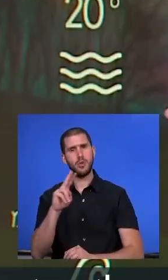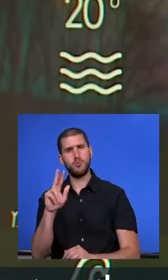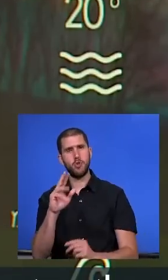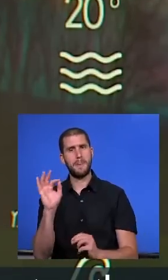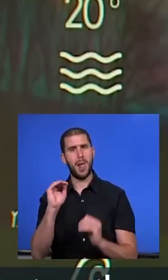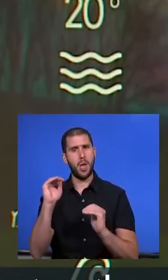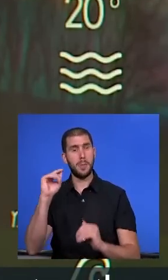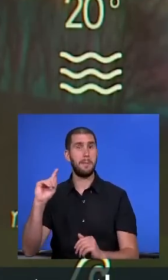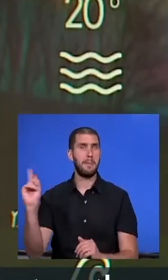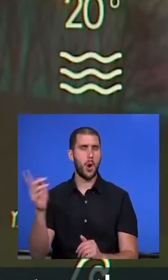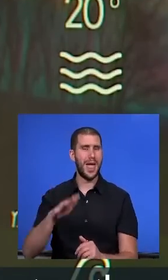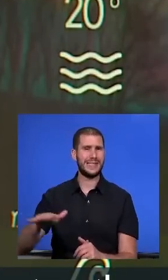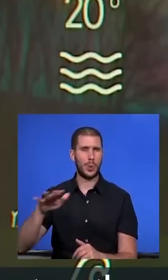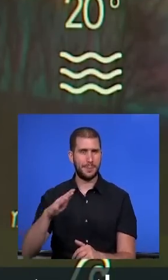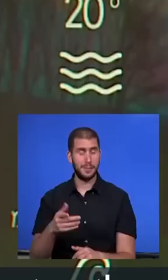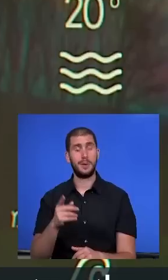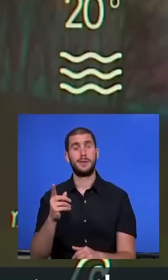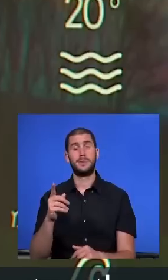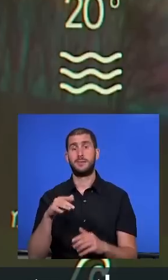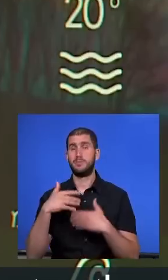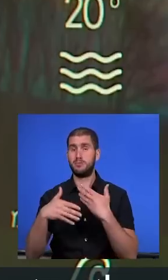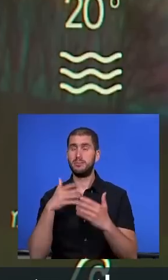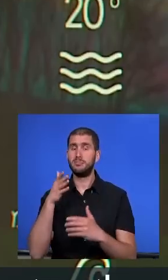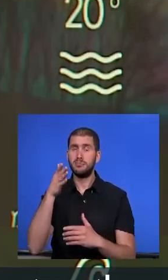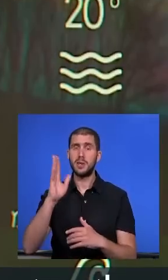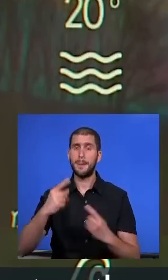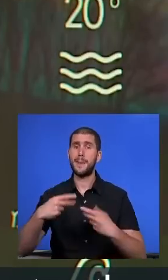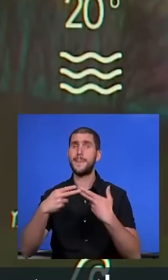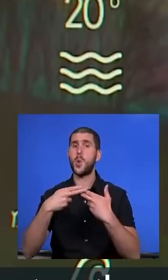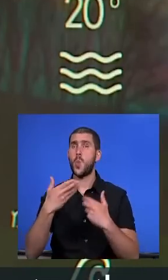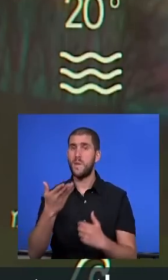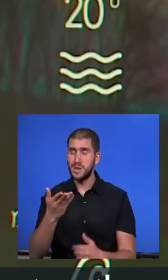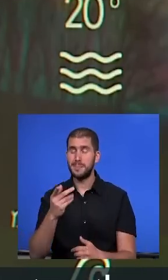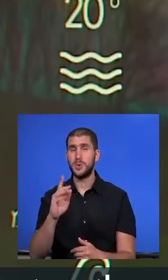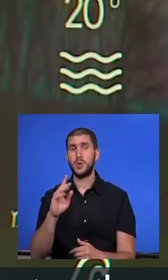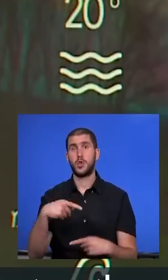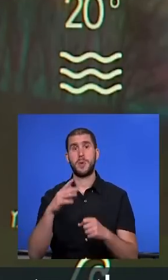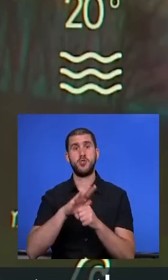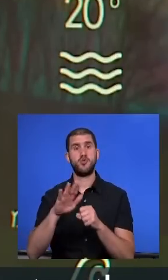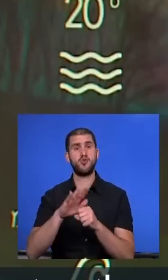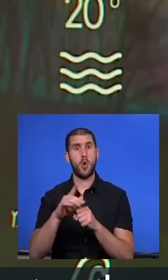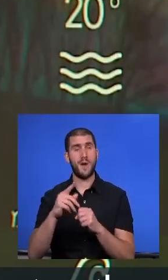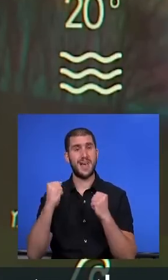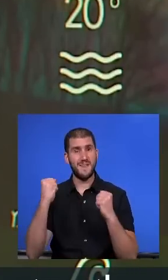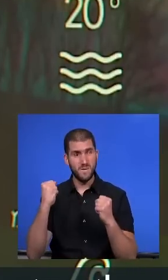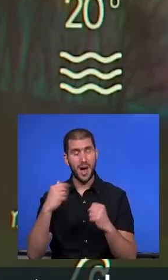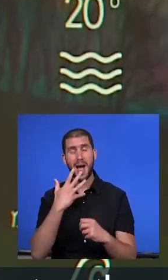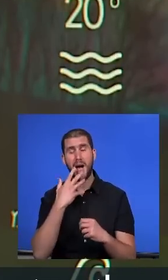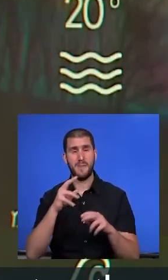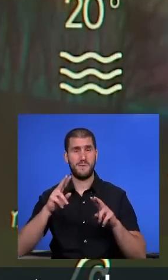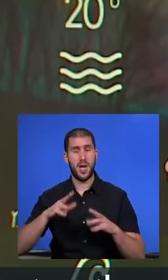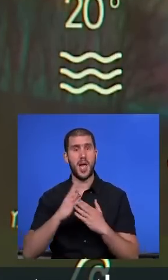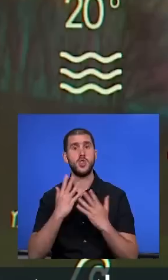כמעט בכל האזורים. והמגמה הזאת תימשך גם בימים הקרובים, כך שביום השואה והגבורה יהיה חם מהרגיל עד